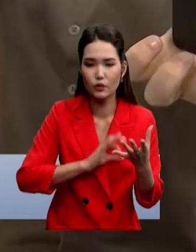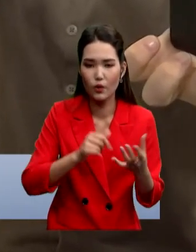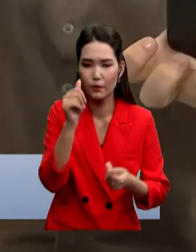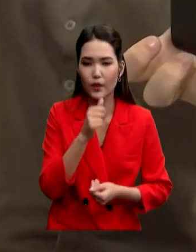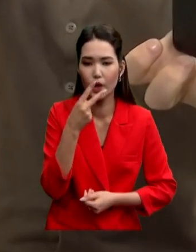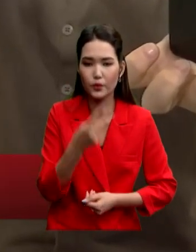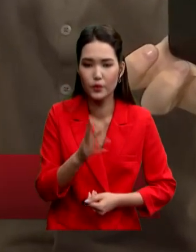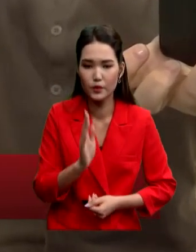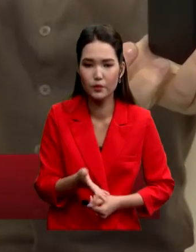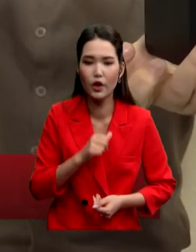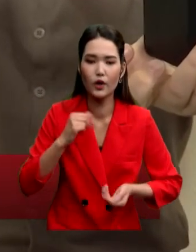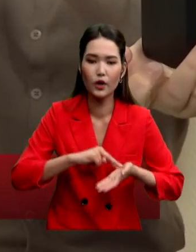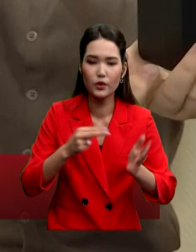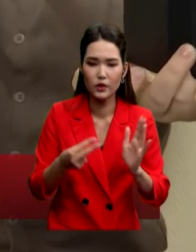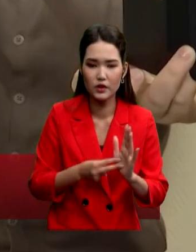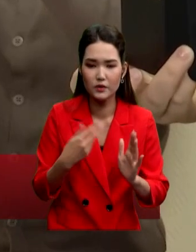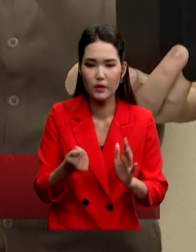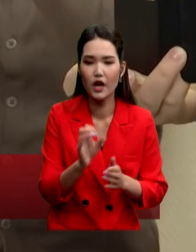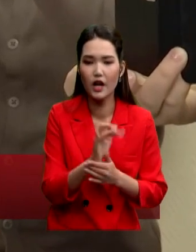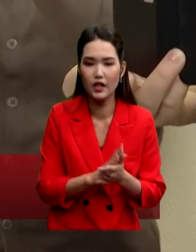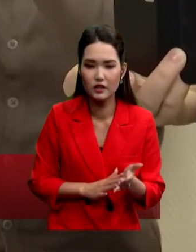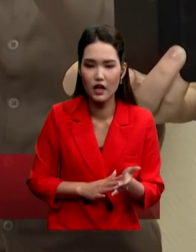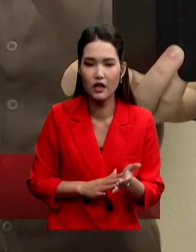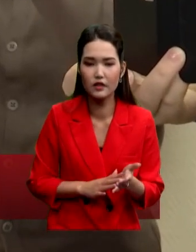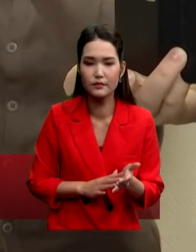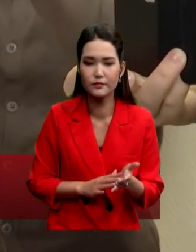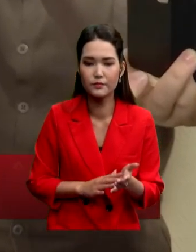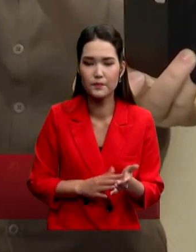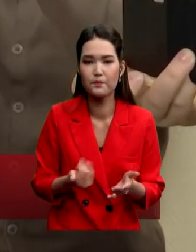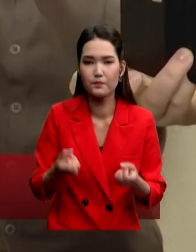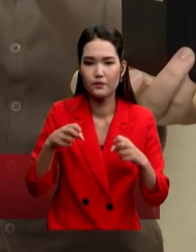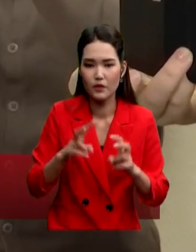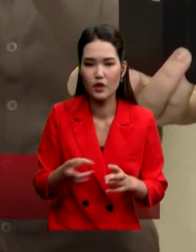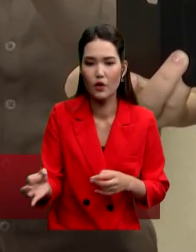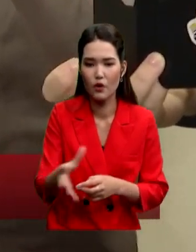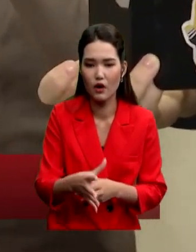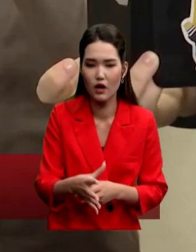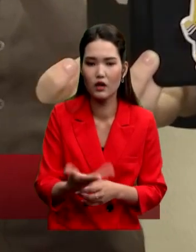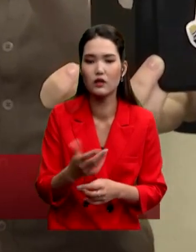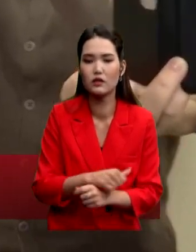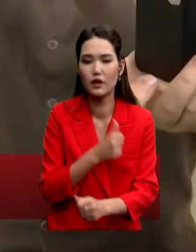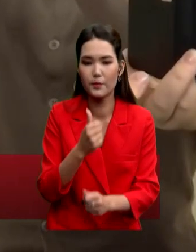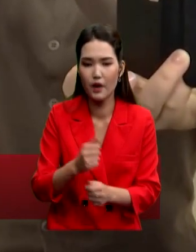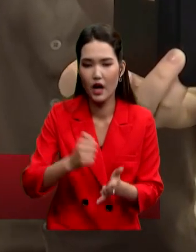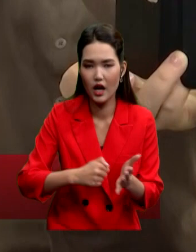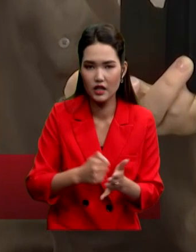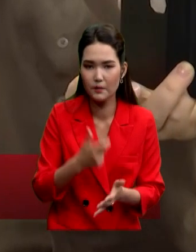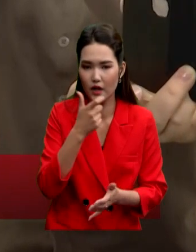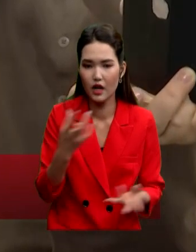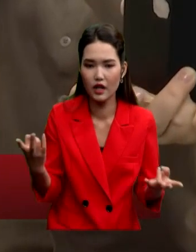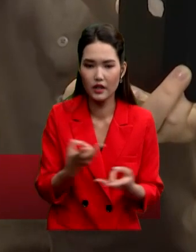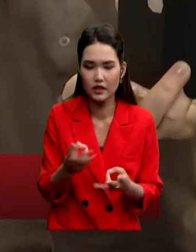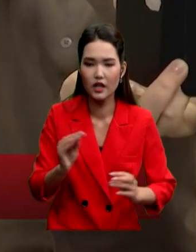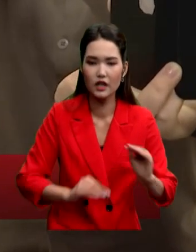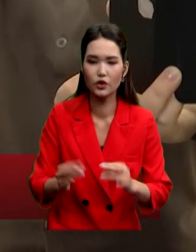болса, енді мен өзім жоспарым, білесіздер, ары қарай қаулы республикалық бюджет ол біріншіден парламентте өту керек, одан соң қол қойылу